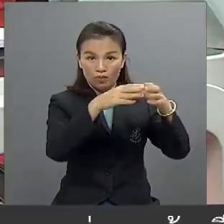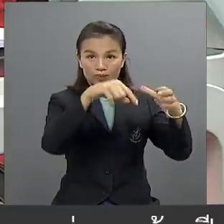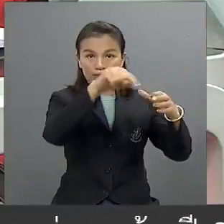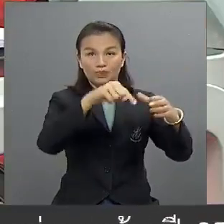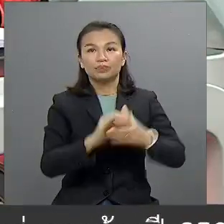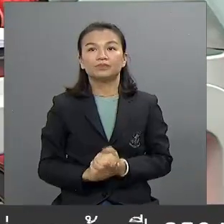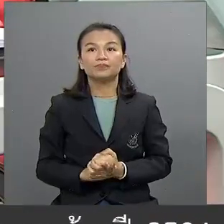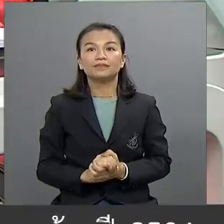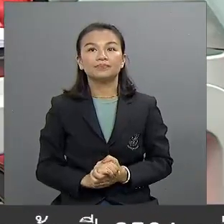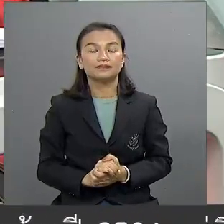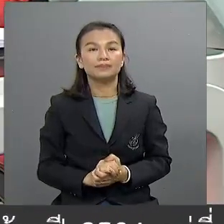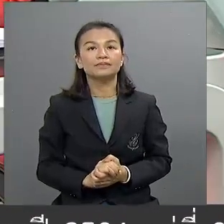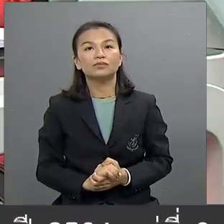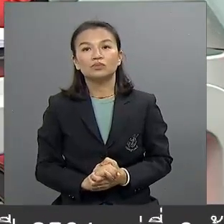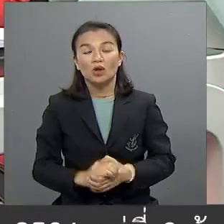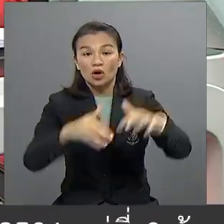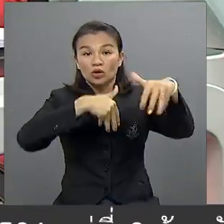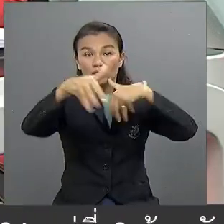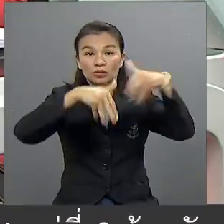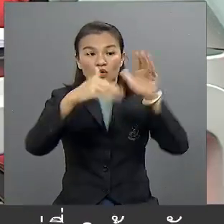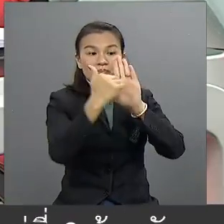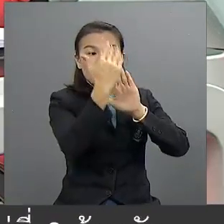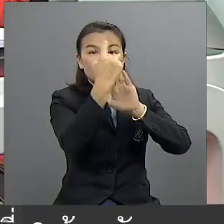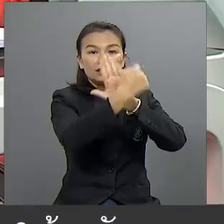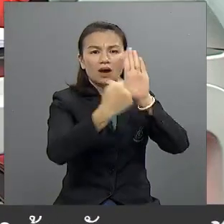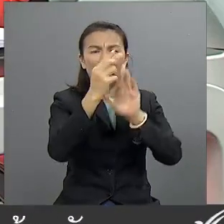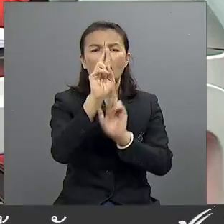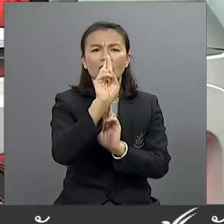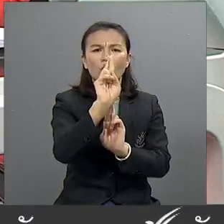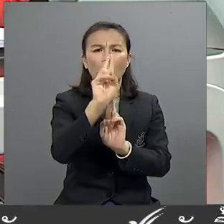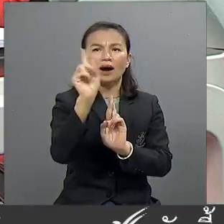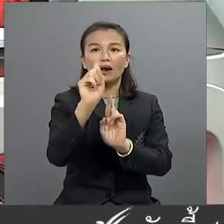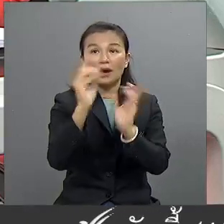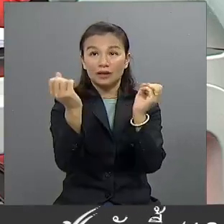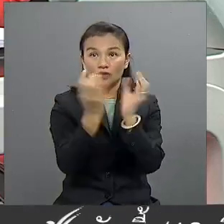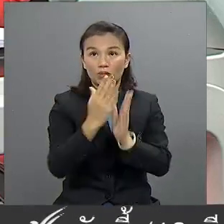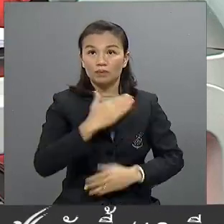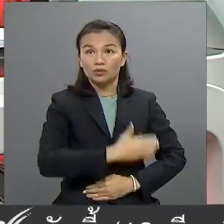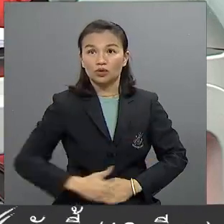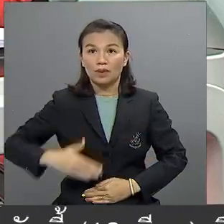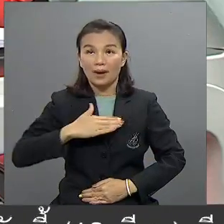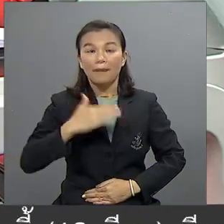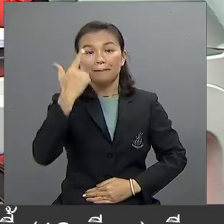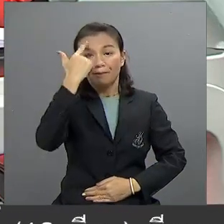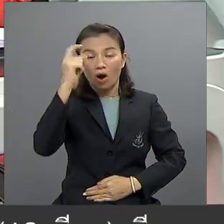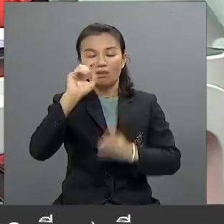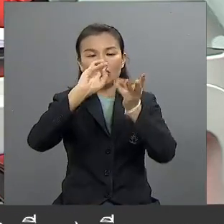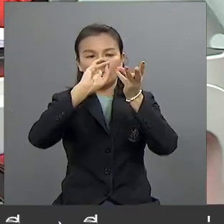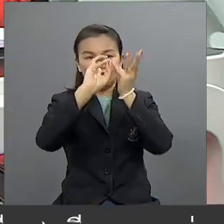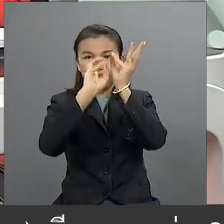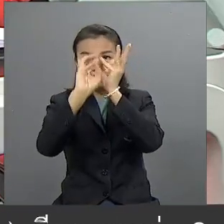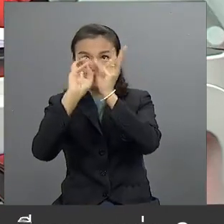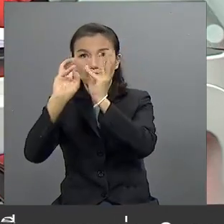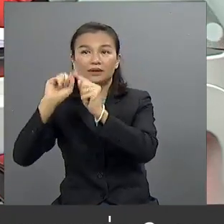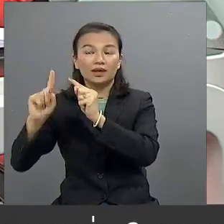ประชาชนในพื้นที่ภาคเหนือตอนบนก็ยังคงต้องเฝ้าระวังผลกระทบทางสุขภาพนะคะเพราะว่าปัญหาฝุ่นควันไม่เฉพาะแต่ในเขตเมืองค่ะ